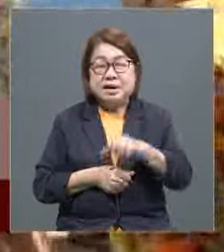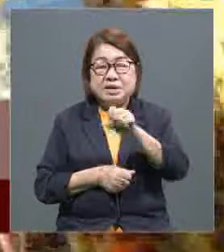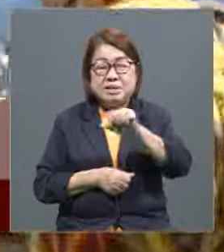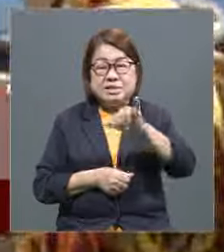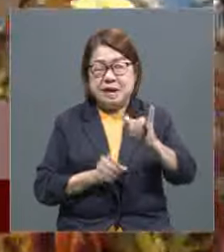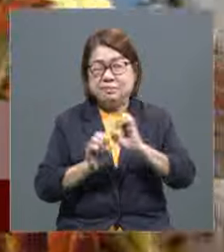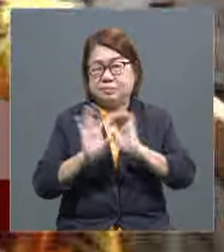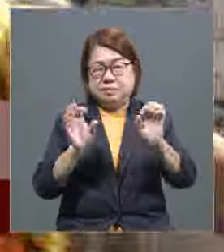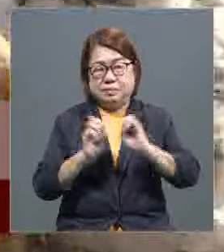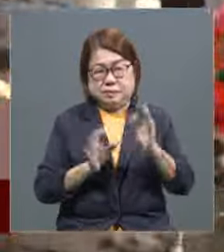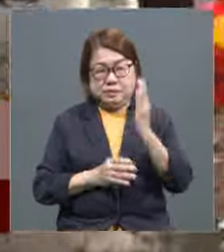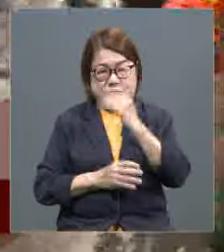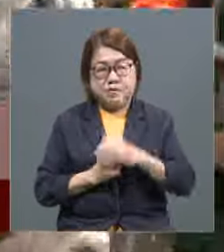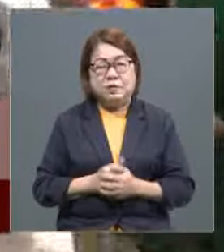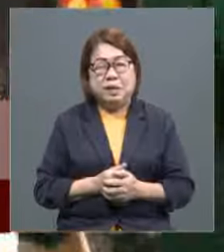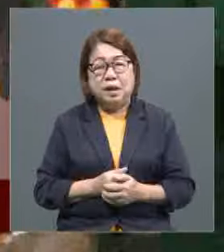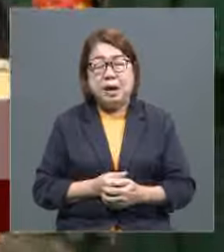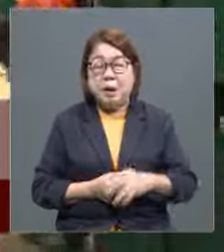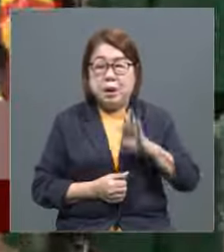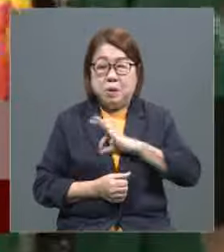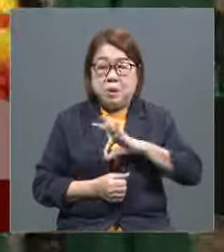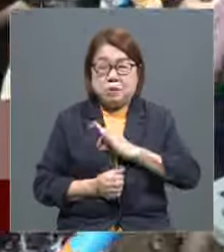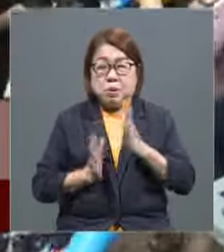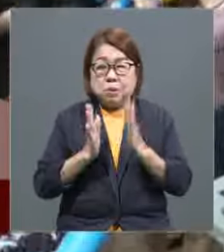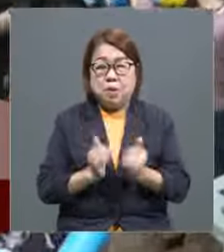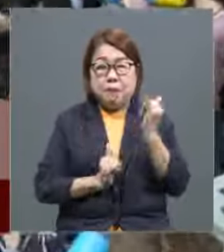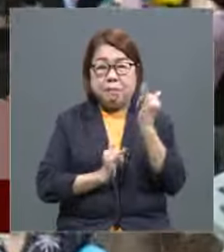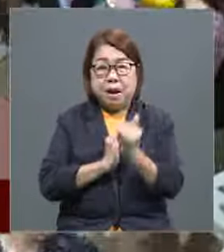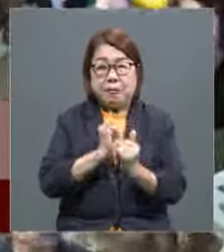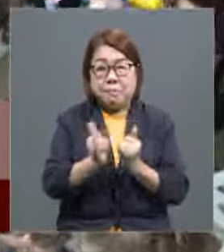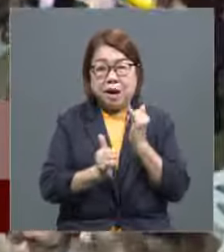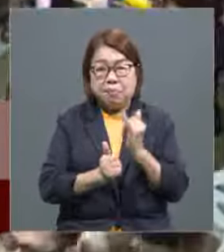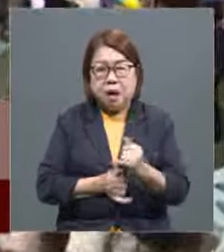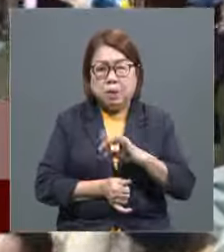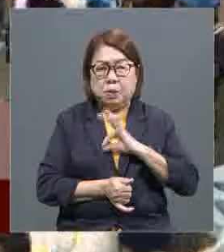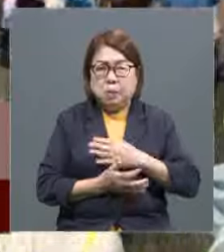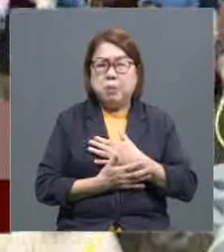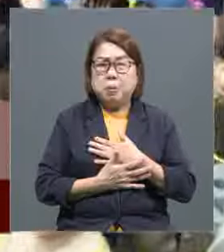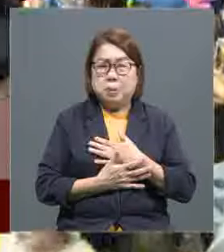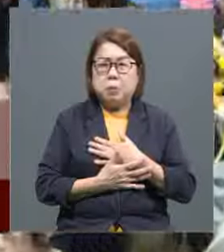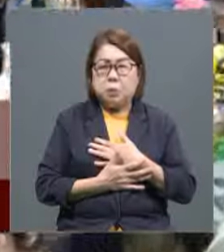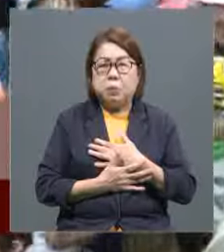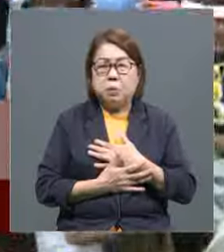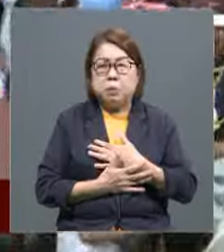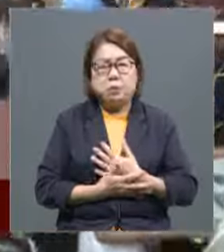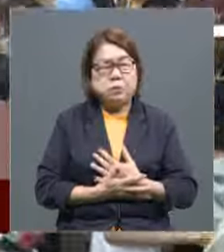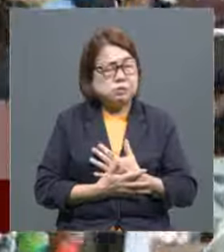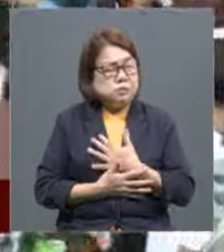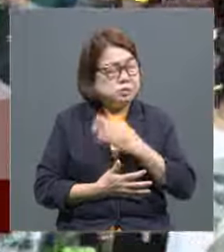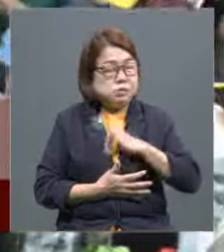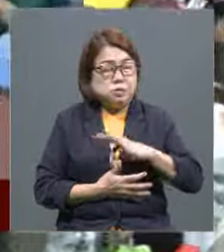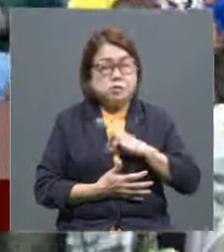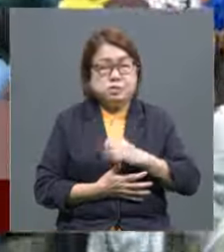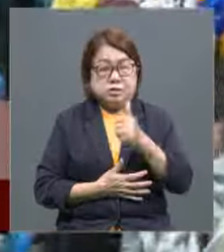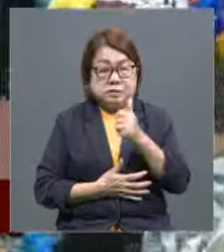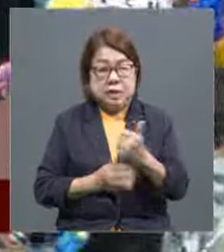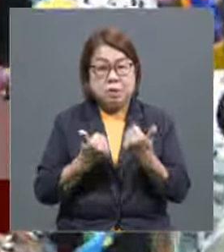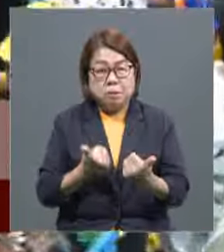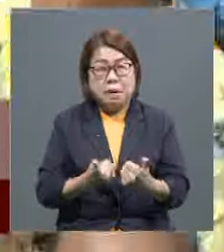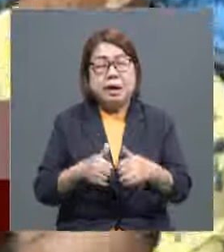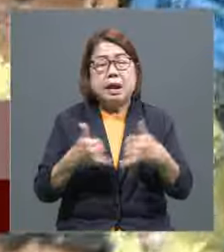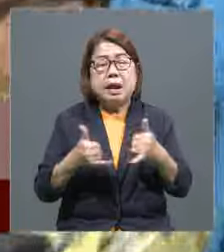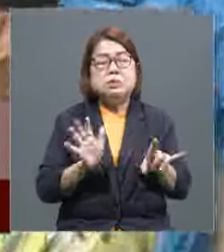ต่างๆและสร้างความประทับใจให้กับนักท่องเที่ยวที่ตั้งใจเดินทางมาเที่ยวและเล่นน้ำในวันสงกรานต์วันสุดท้ายวันนี้ด้วยค่